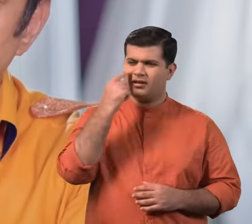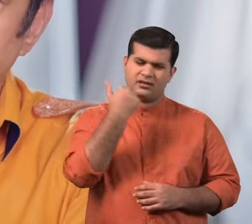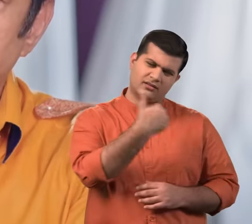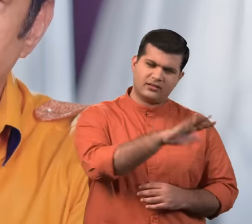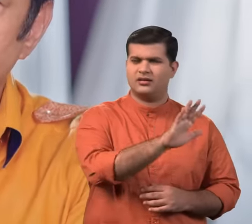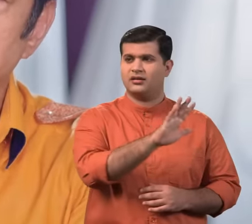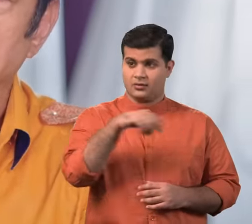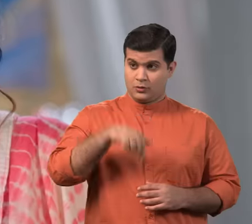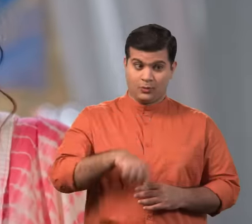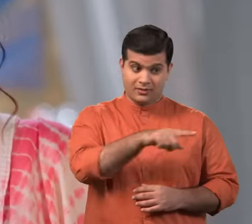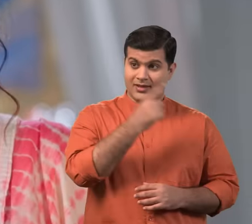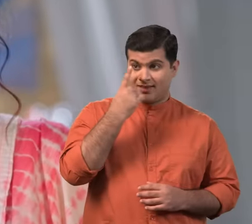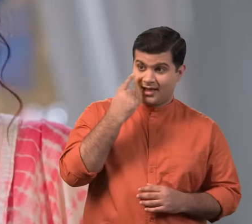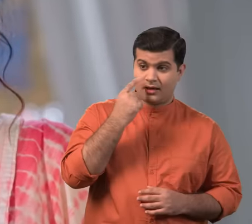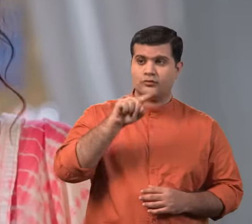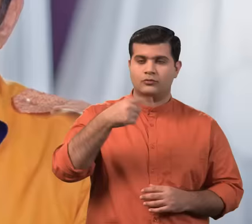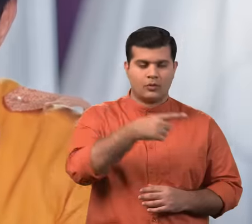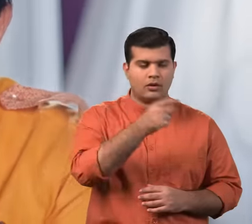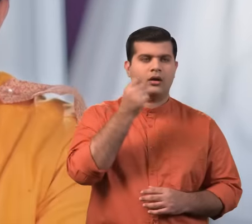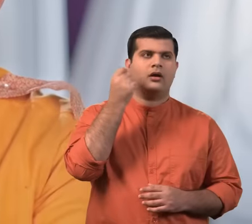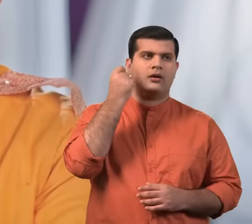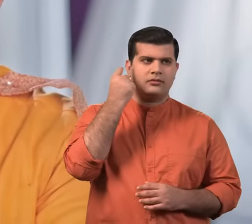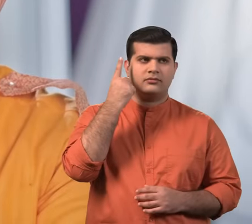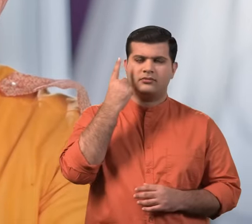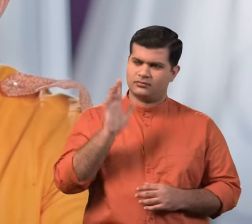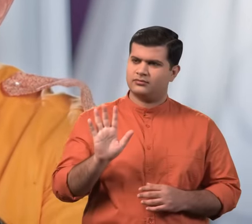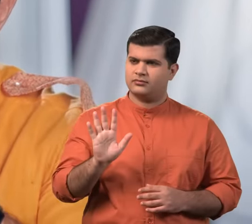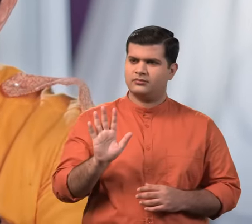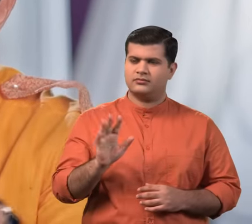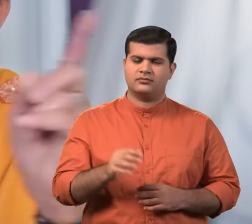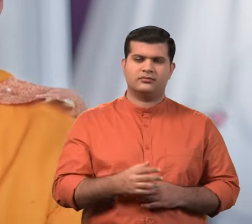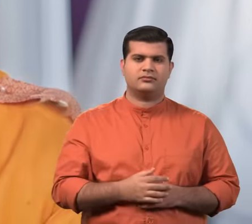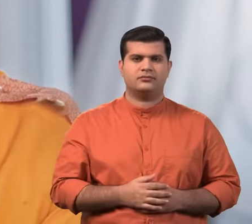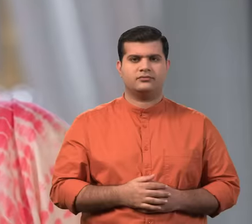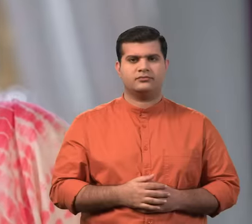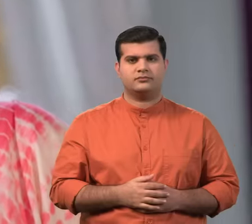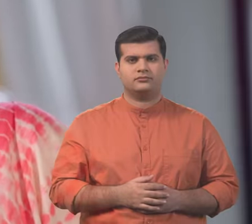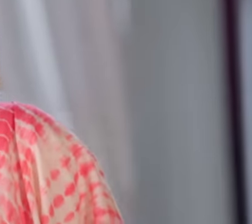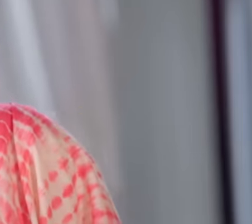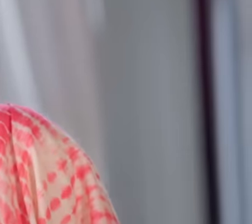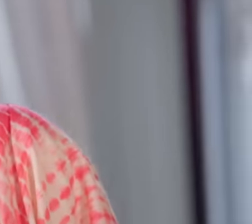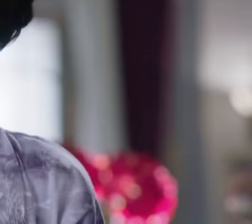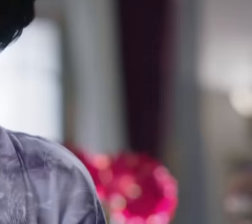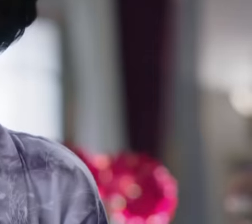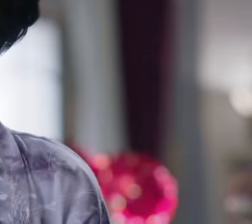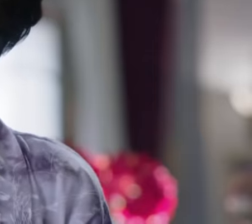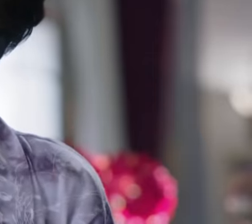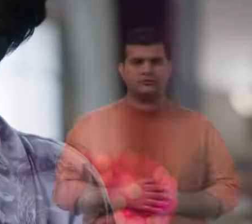रोन दे थोड़ी देर, कुछ नहीं होगा, आज रोएगी कल इसके लिए अच्छा होगा,